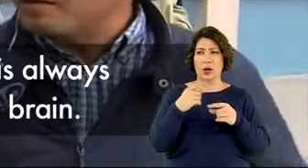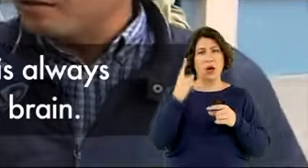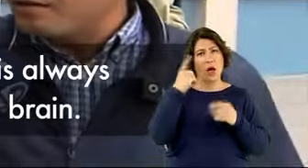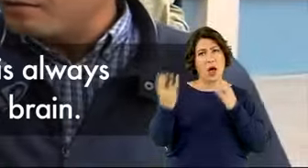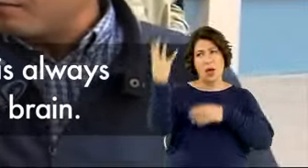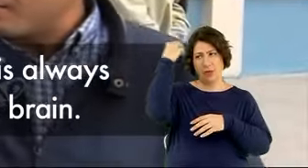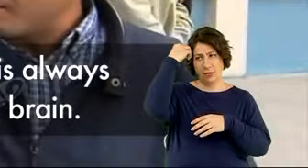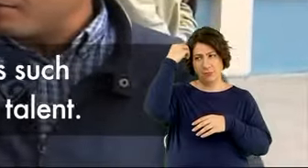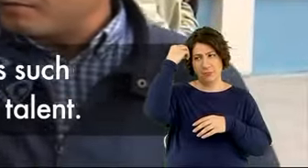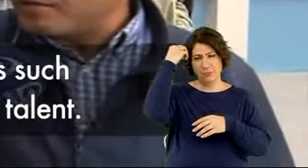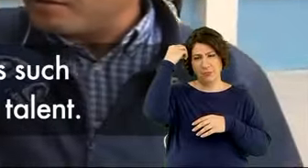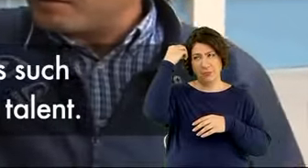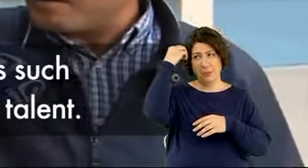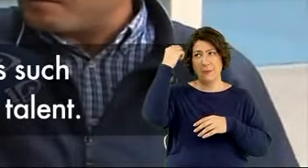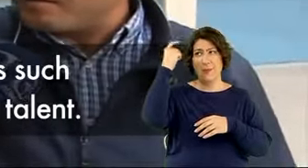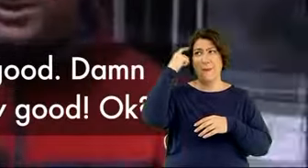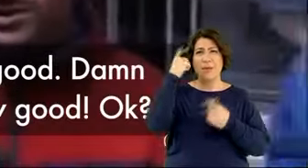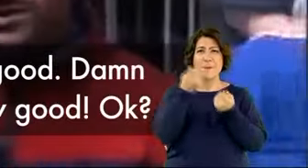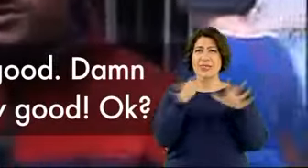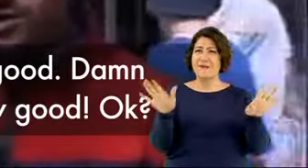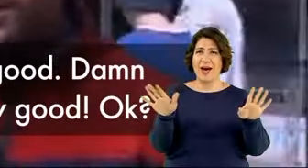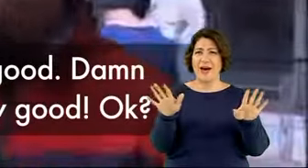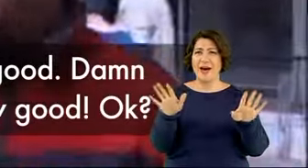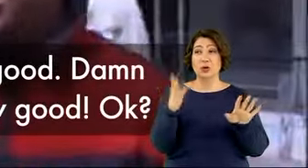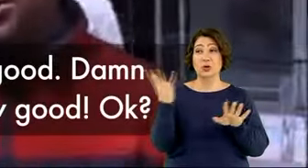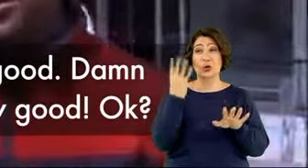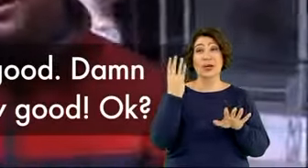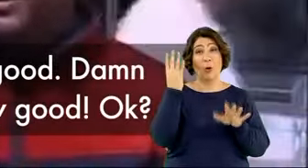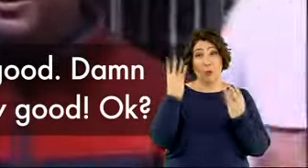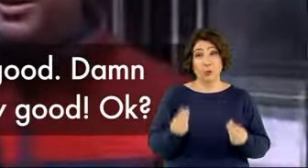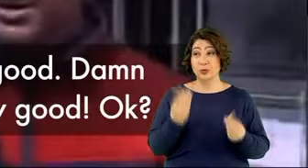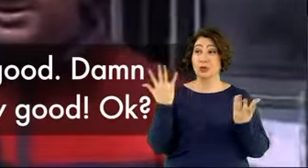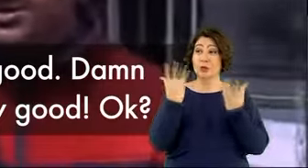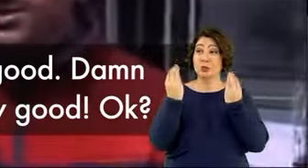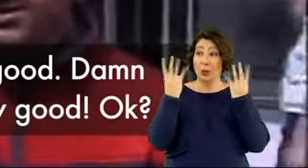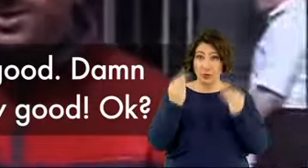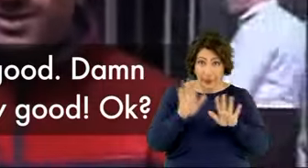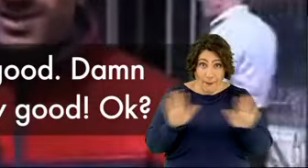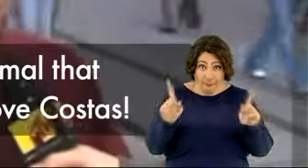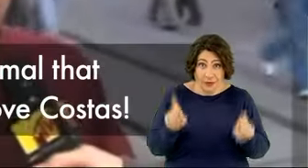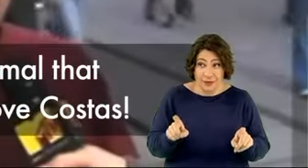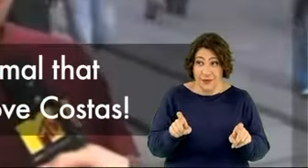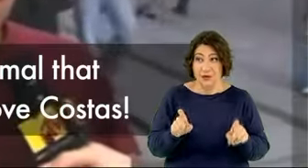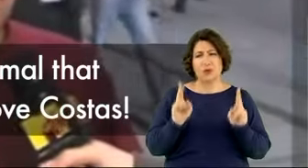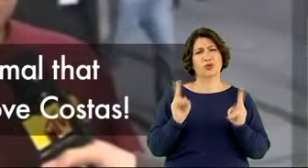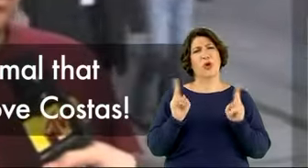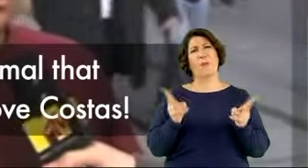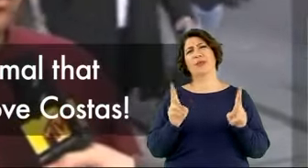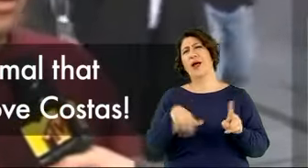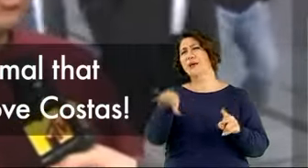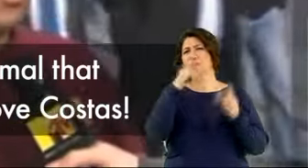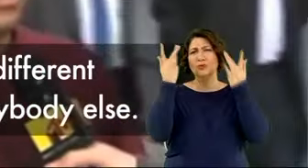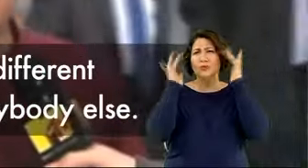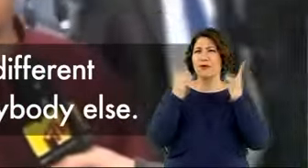hafızaya. Beyin bedava. Çok iyi oldu, çok güzel iyi oldu, tamam mı? Normaldir. Herkesin